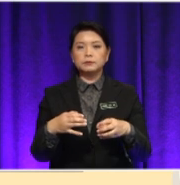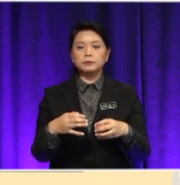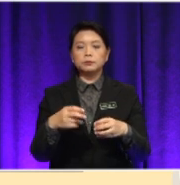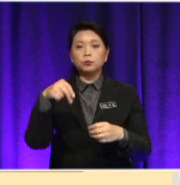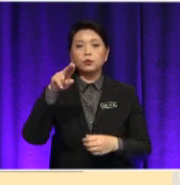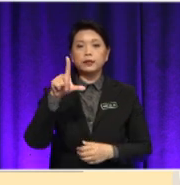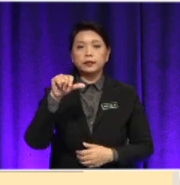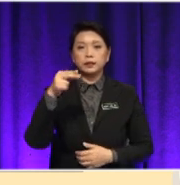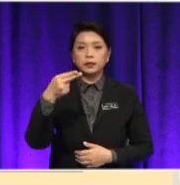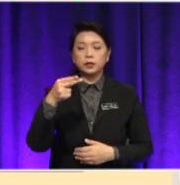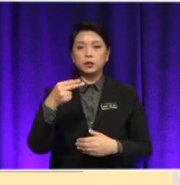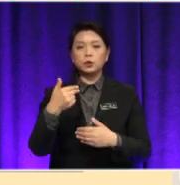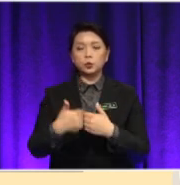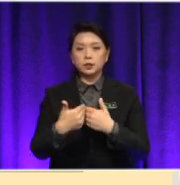parah.